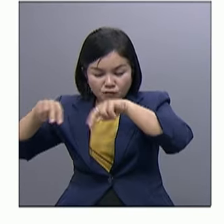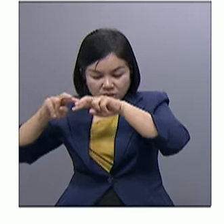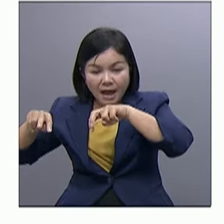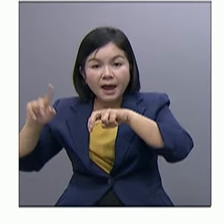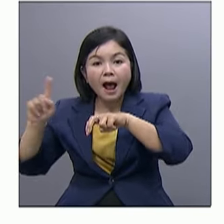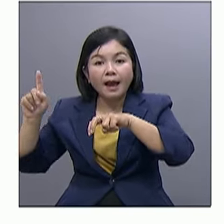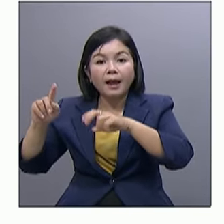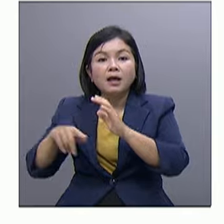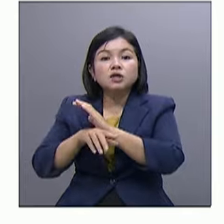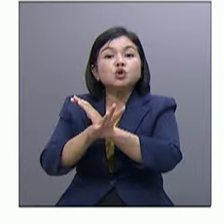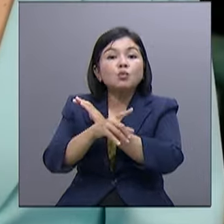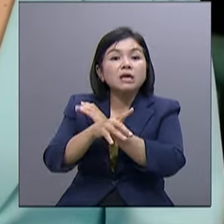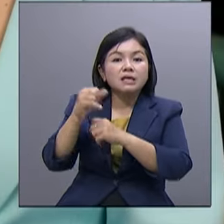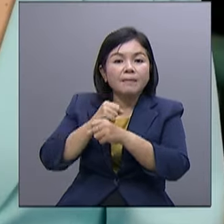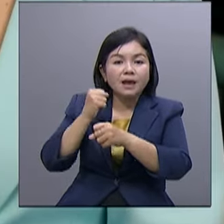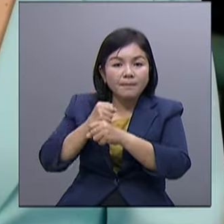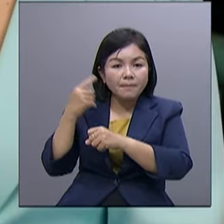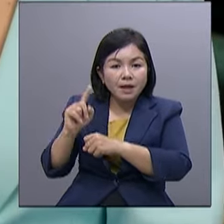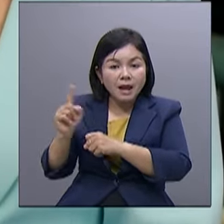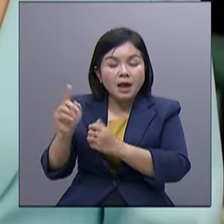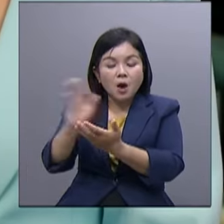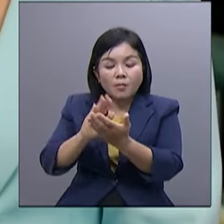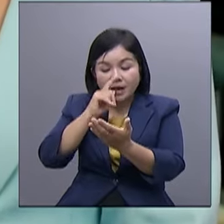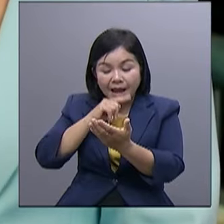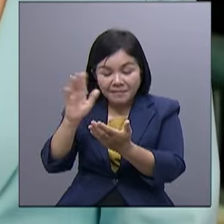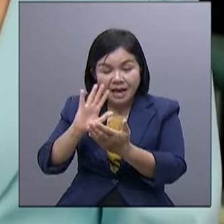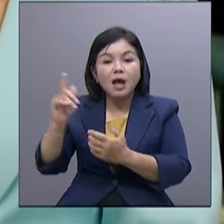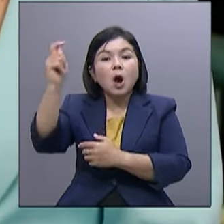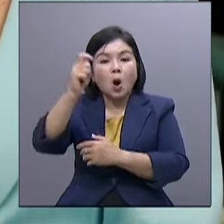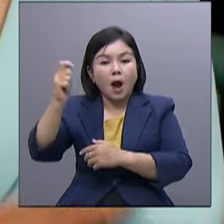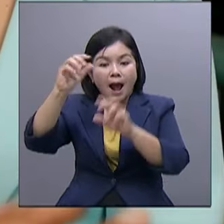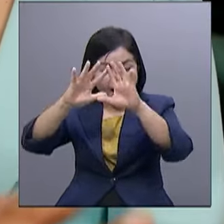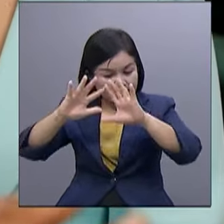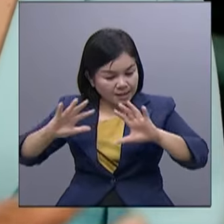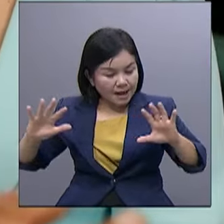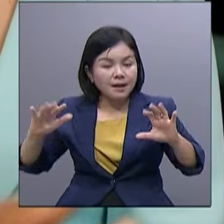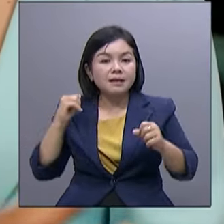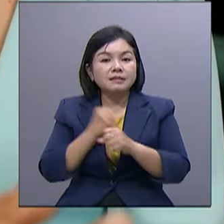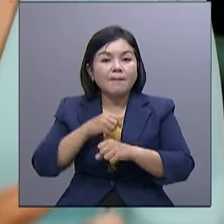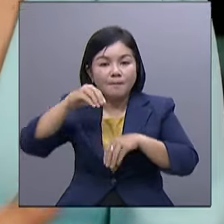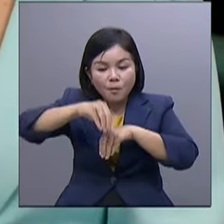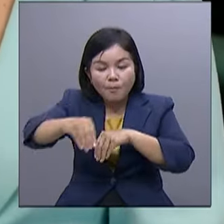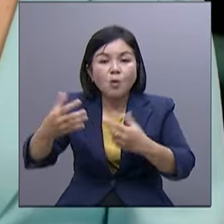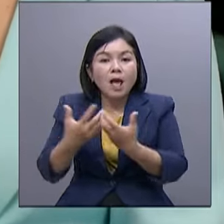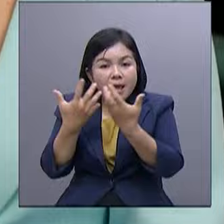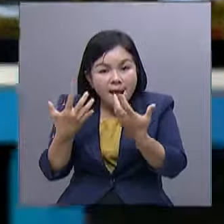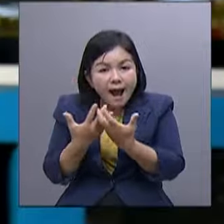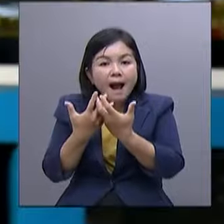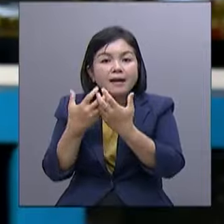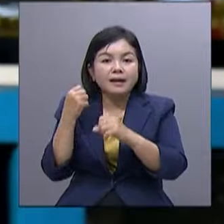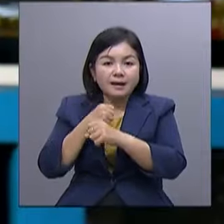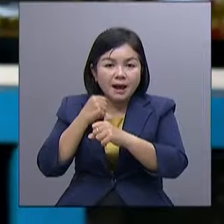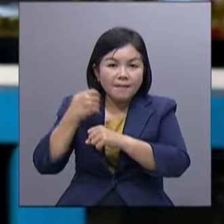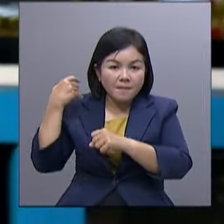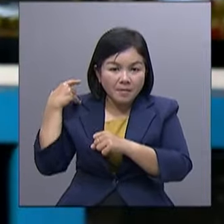แห่งแรกของไม่ใช่แค่ประเทศไทยเรียกว่าของอาเซียนเลยก็ว่าได้นะครับเป็นโรงที่สำหรับเพาะเลี้ยงญ้าทะเลโดยเฉพาะครับเรา